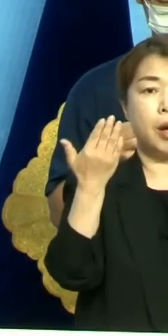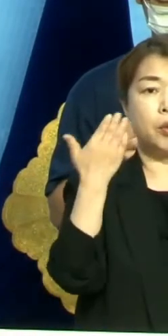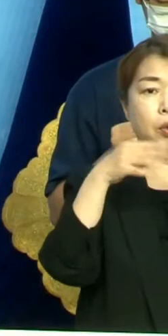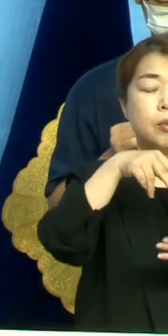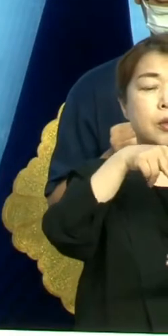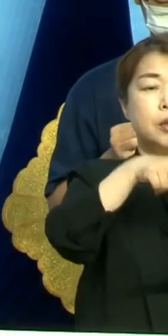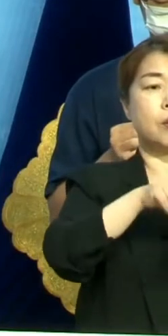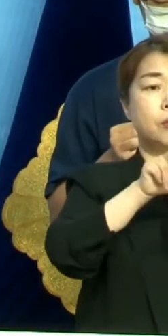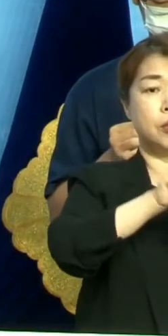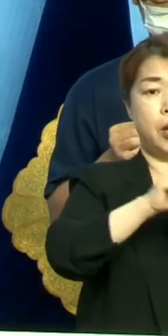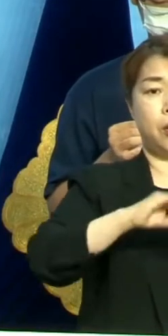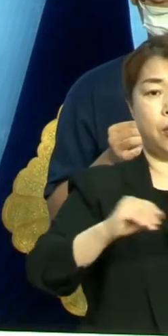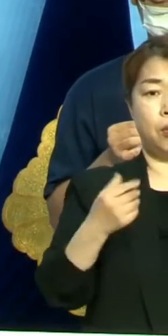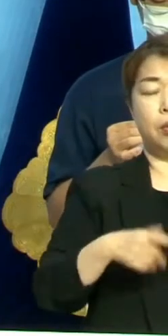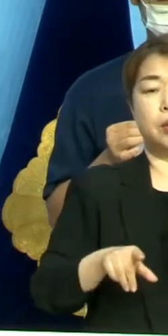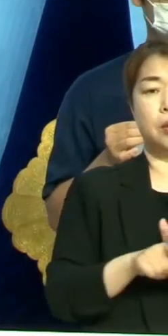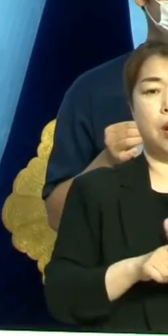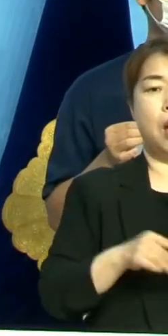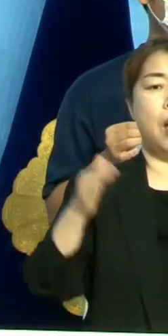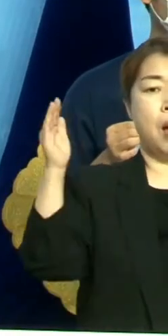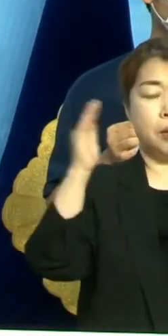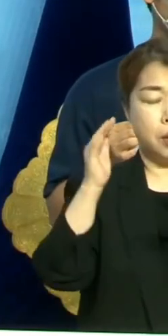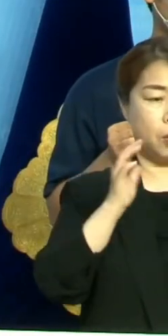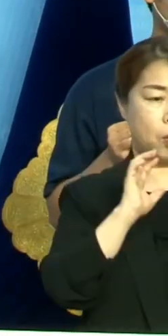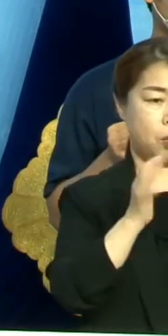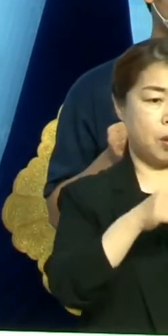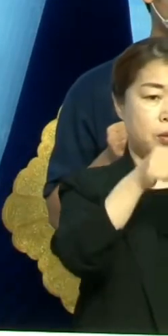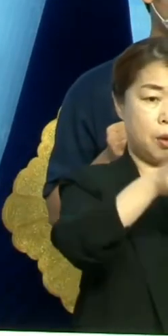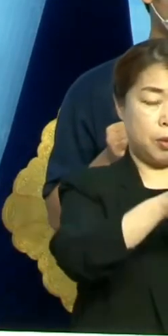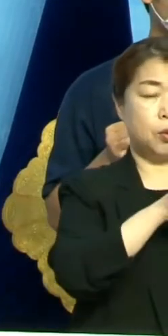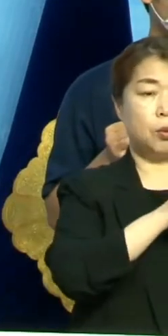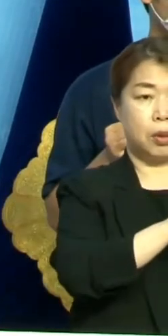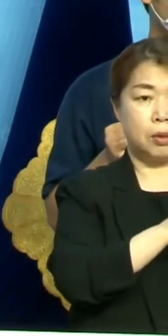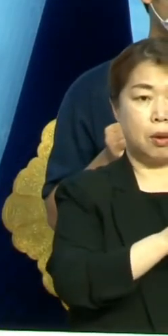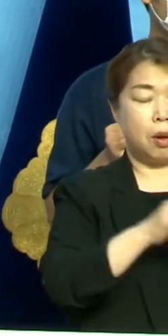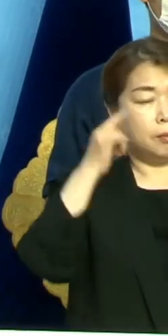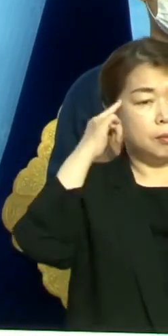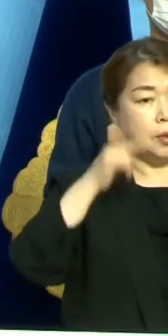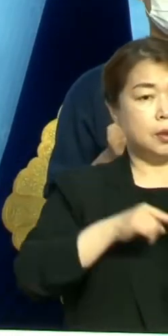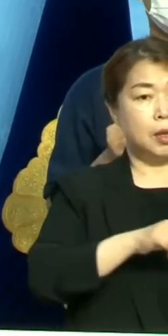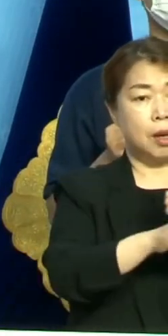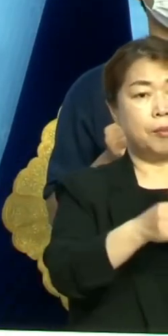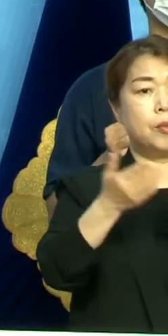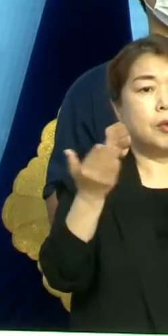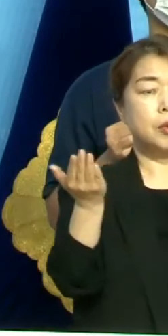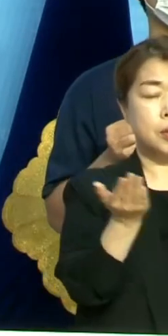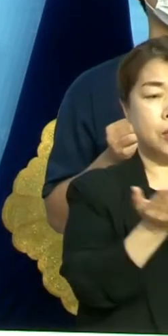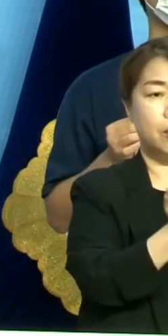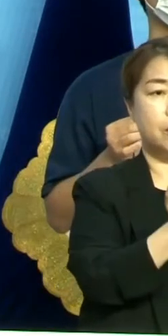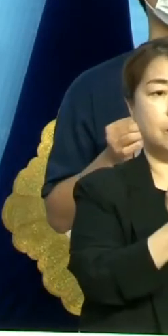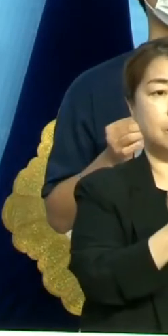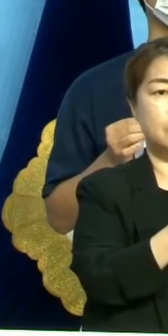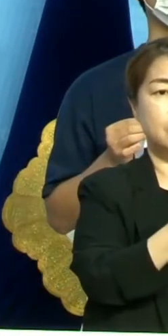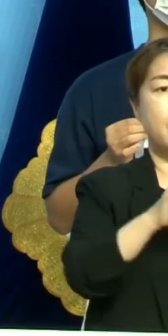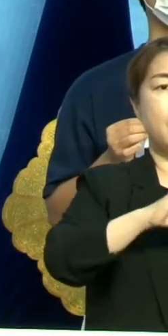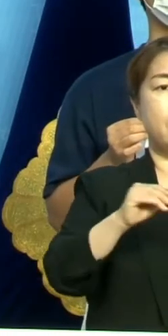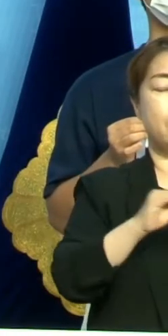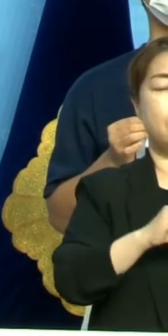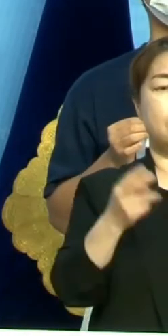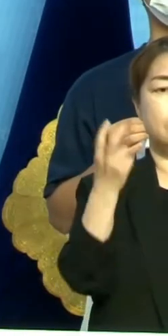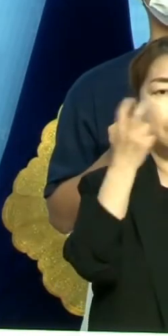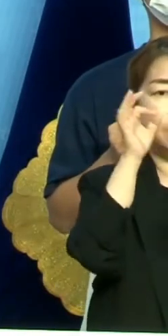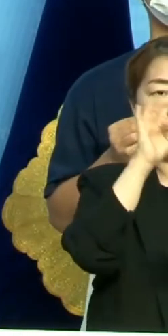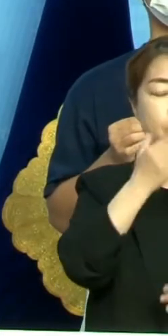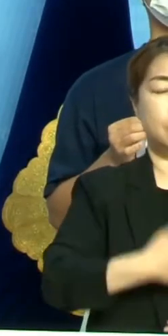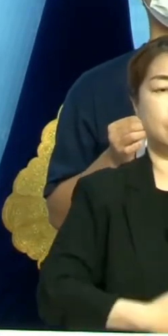위해서 학생들 하고 토론과 협의를 통해서 합리적인 해결방법을 찾아 나가야 합니다